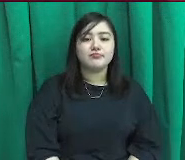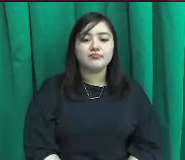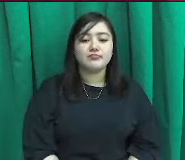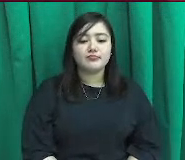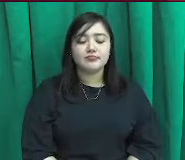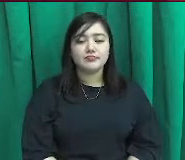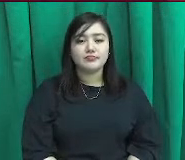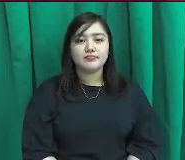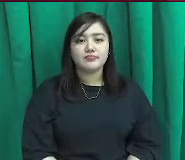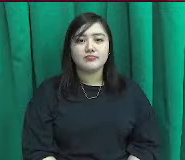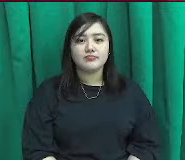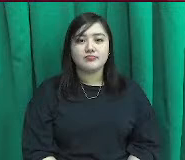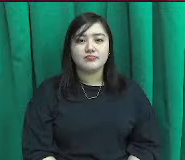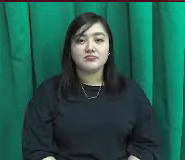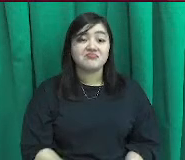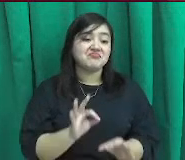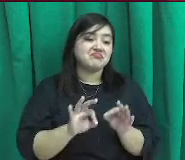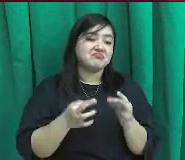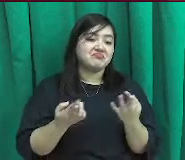rebellious na anak pa rin tayo,